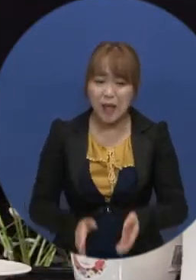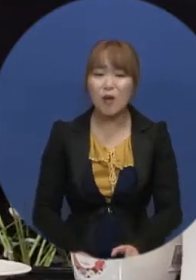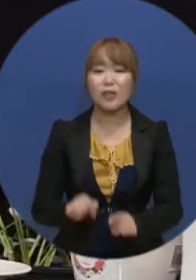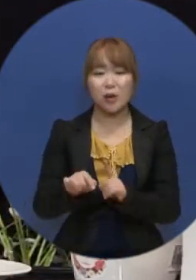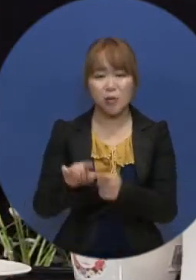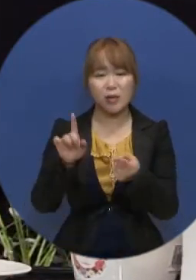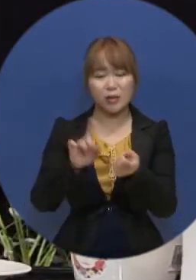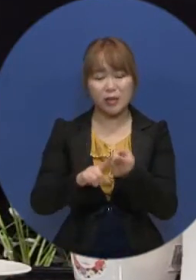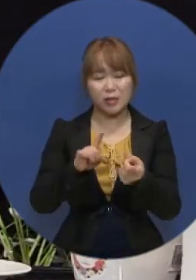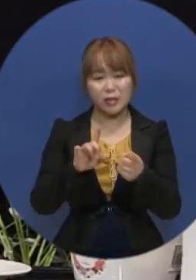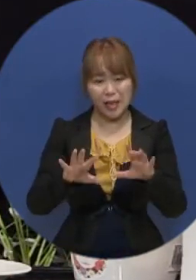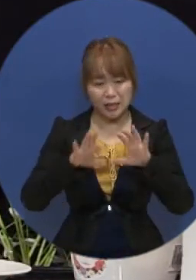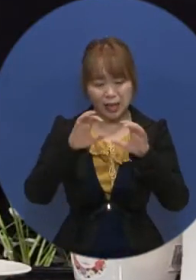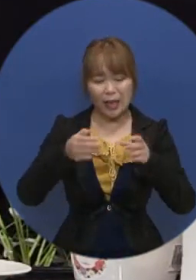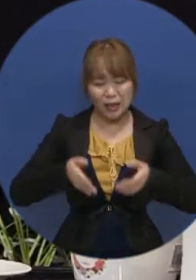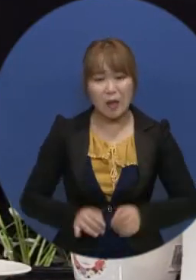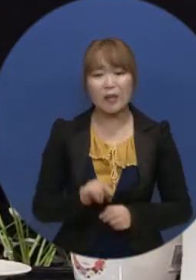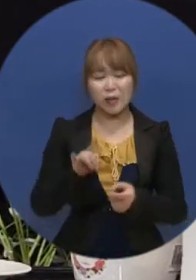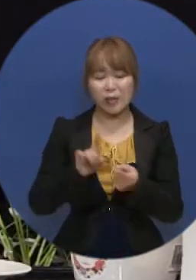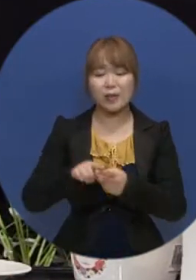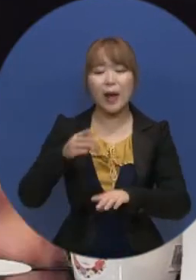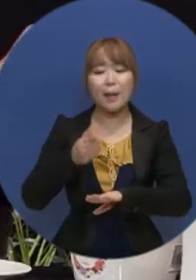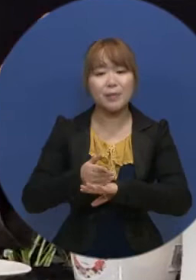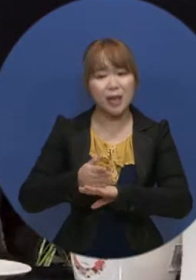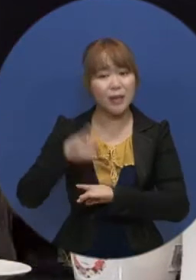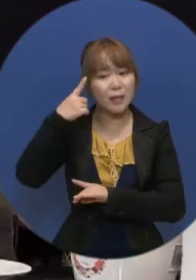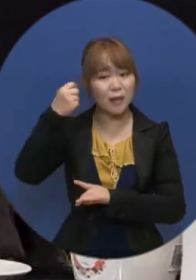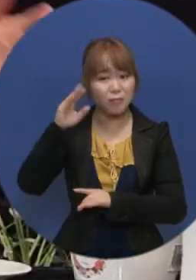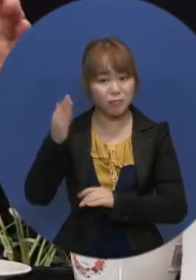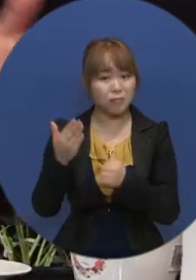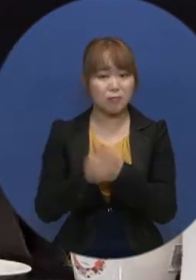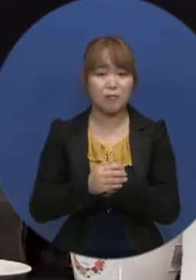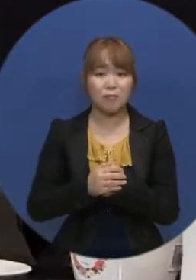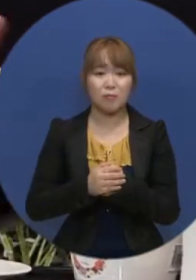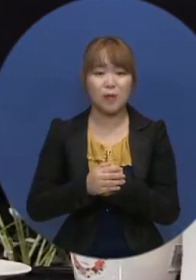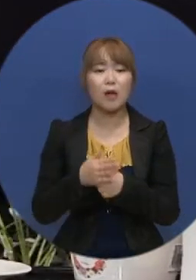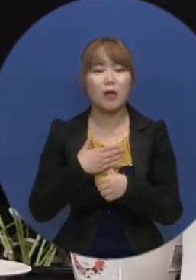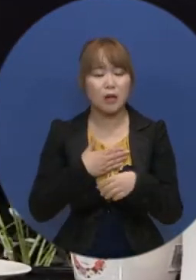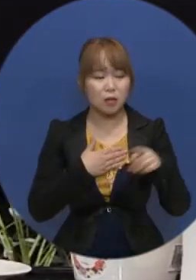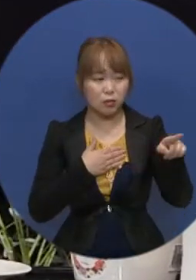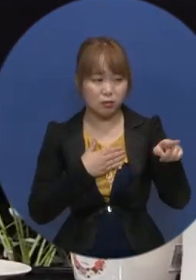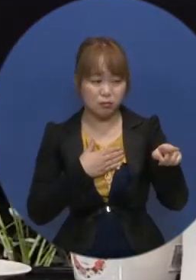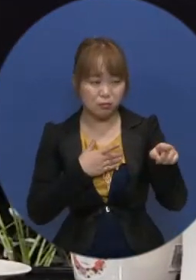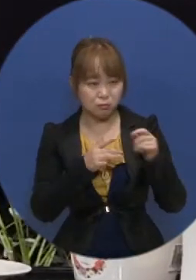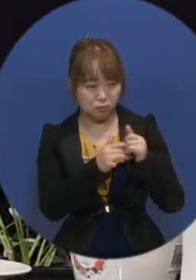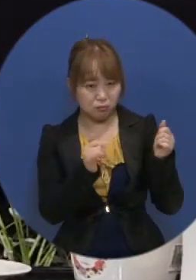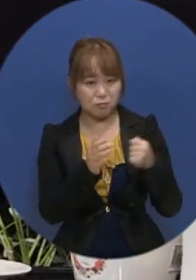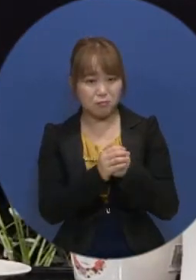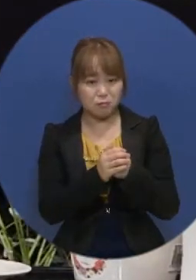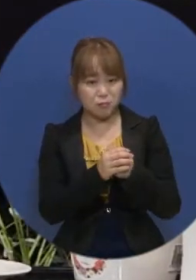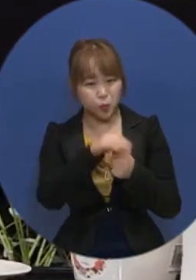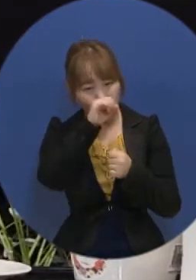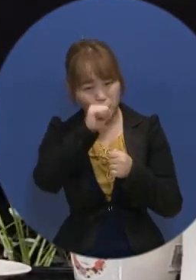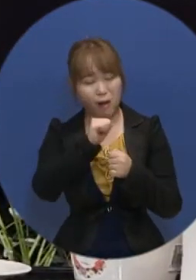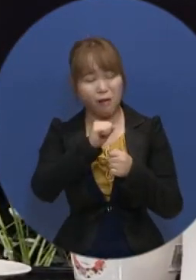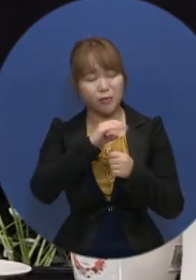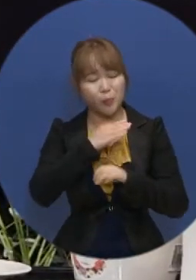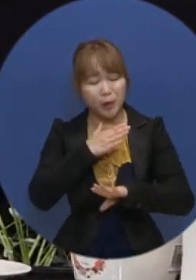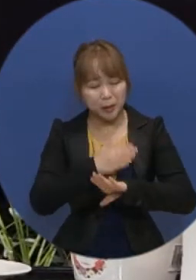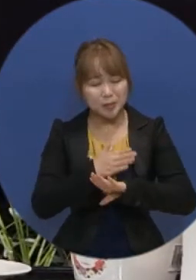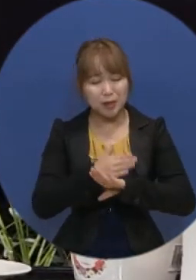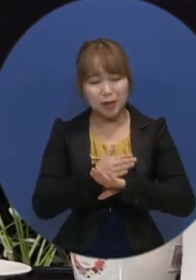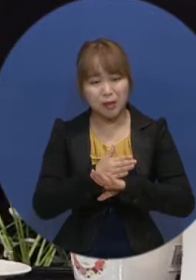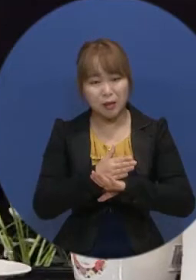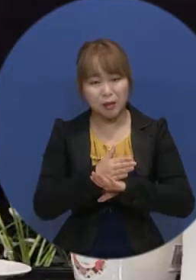감사하면 됩니다. 감사하면은 네. 아, 나한테 저 사람을 네. 줬지 네네. 감사한 일이야.